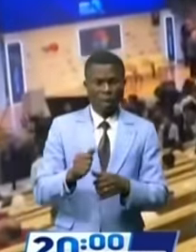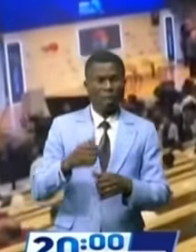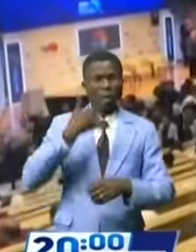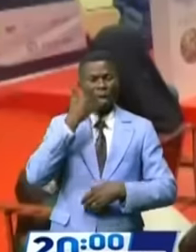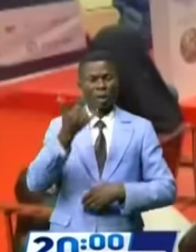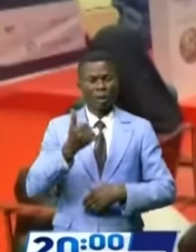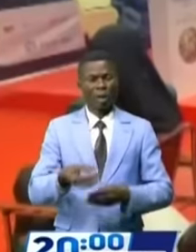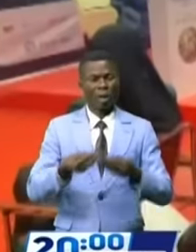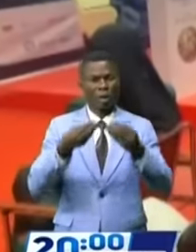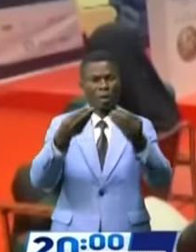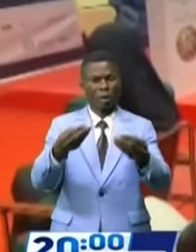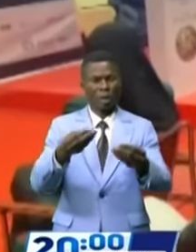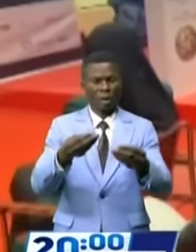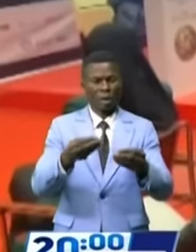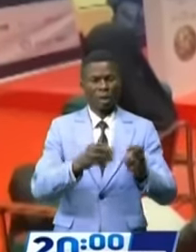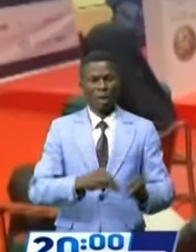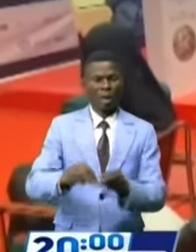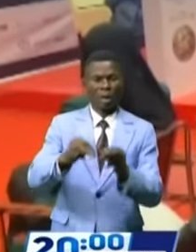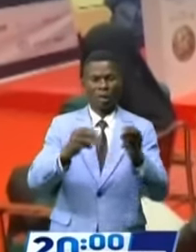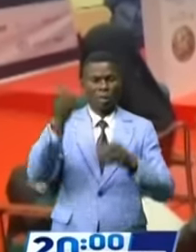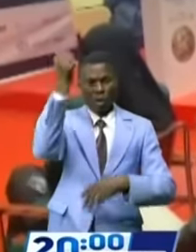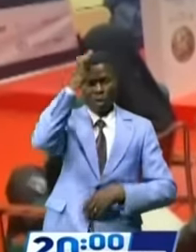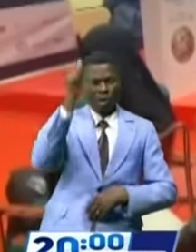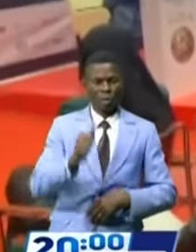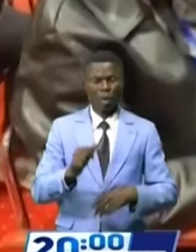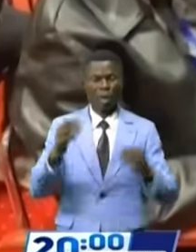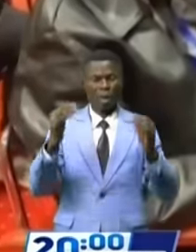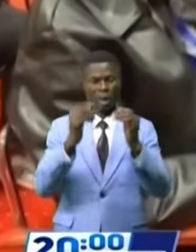encore l'adoption d'une stratégie africaine